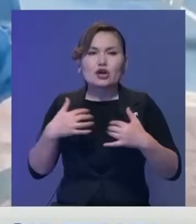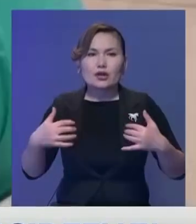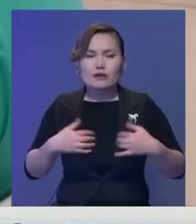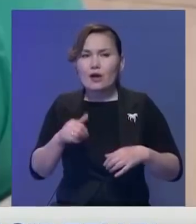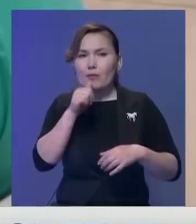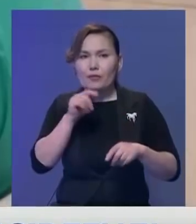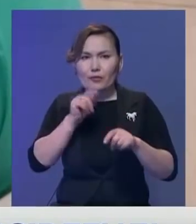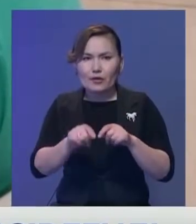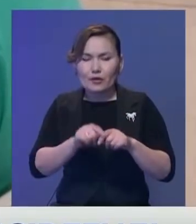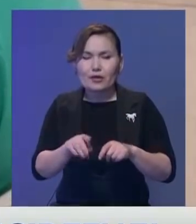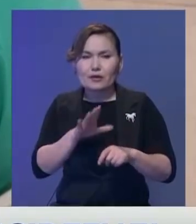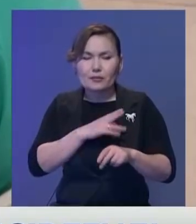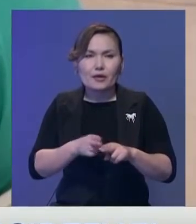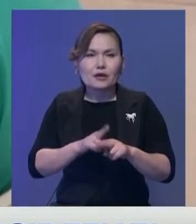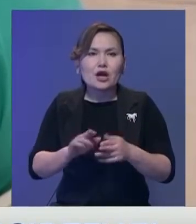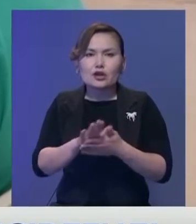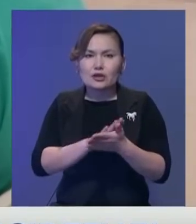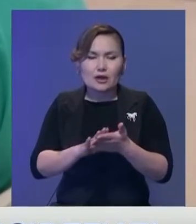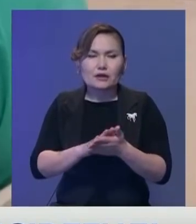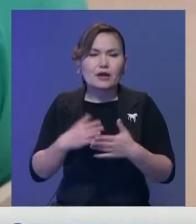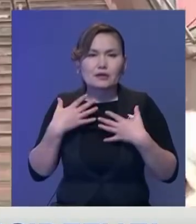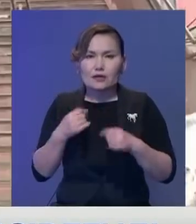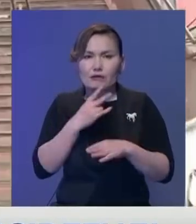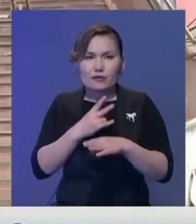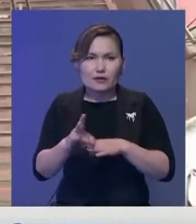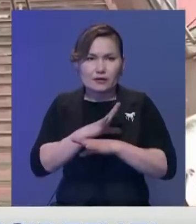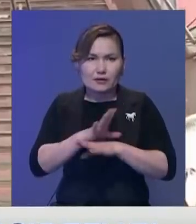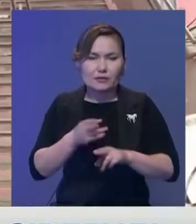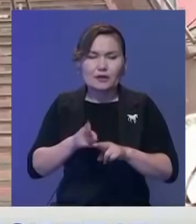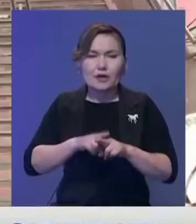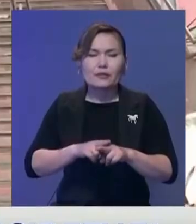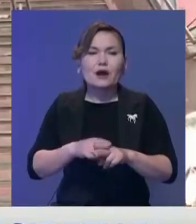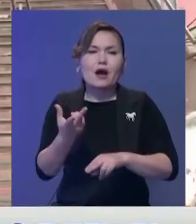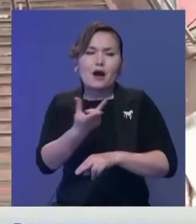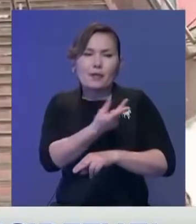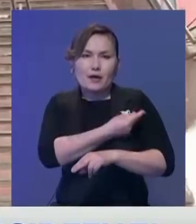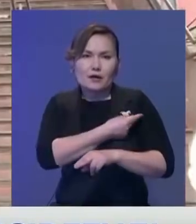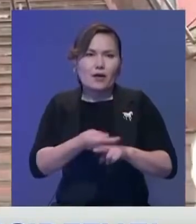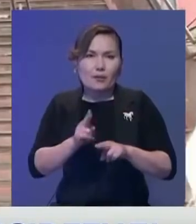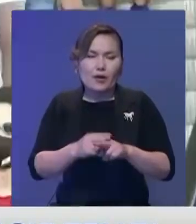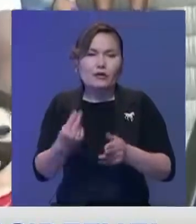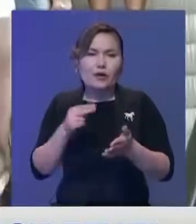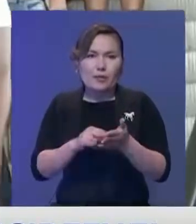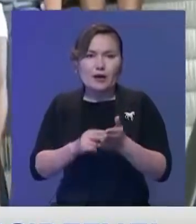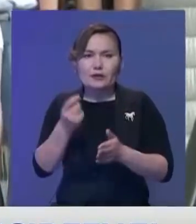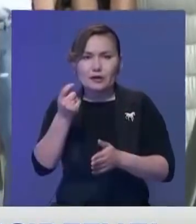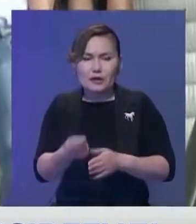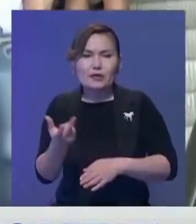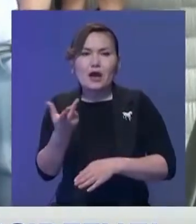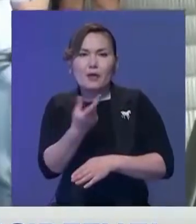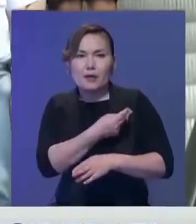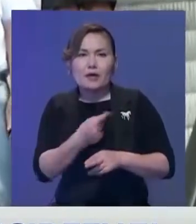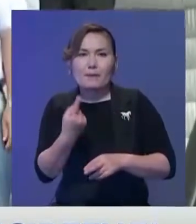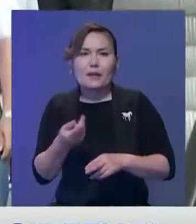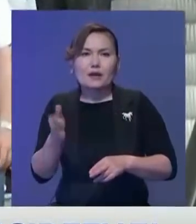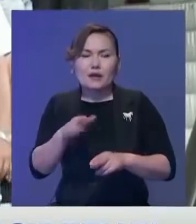ол өз қауіпсіздігін көрсеткен екен. Мамандар екпе басқа препараттармен салыстырғанда арзан болады. Вакциналау үшін